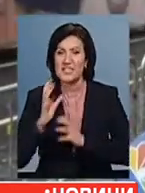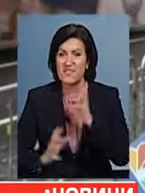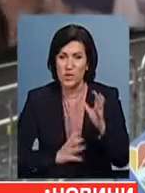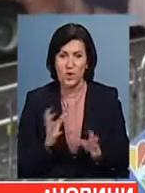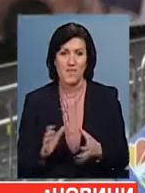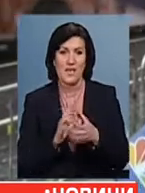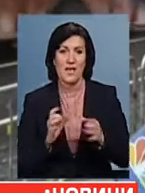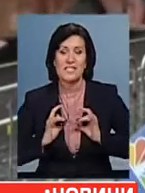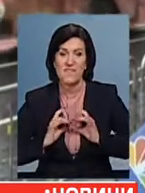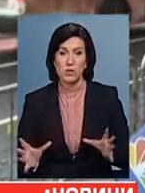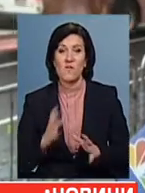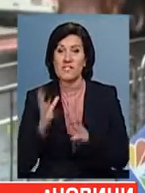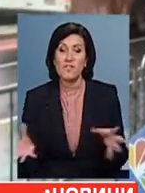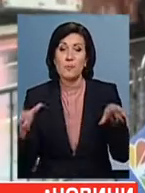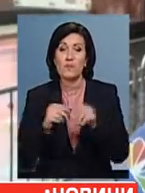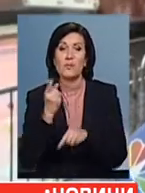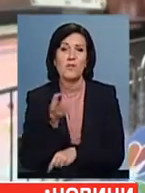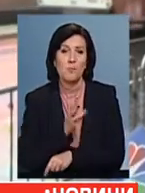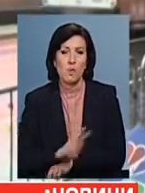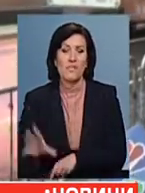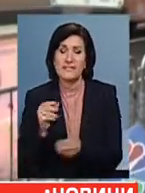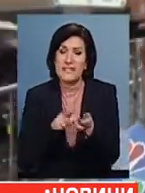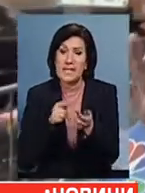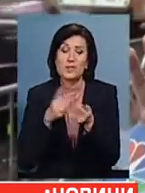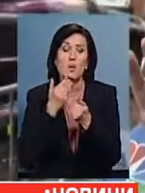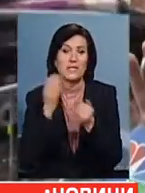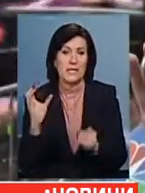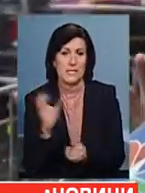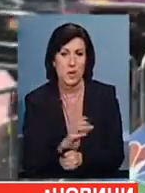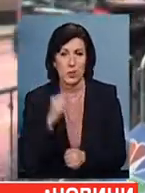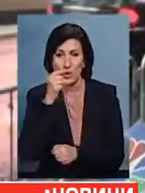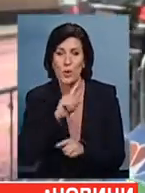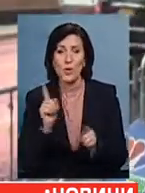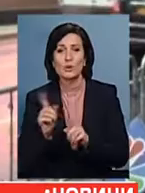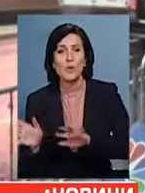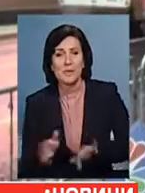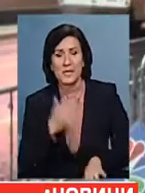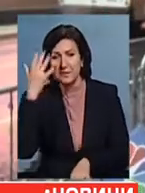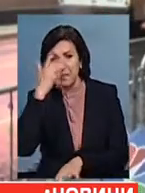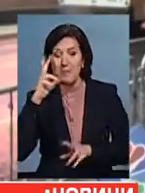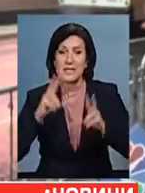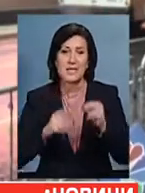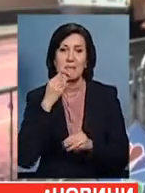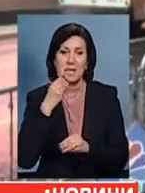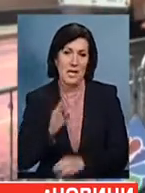Світ поєднається в один момент. Усі лічитимуть останні секунди року, що минає, з мріями та надіями на краще майбутнє.